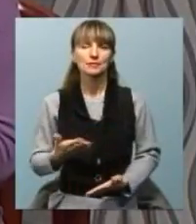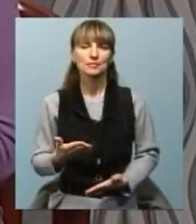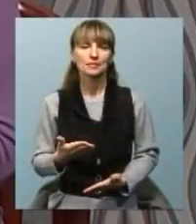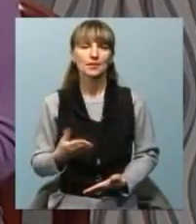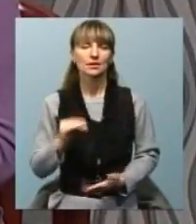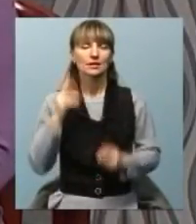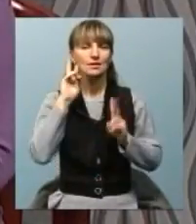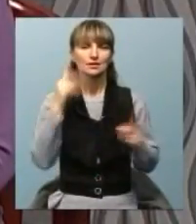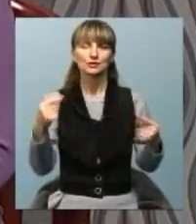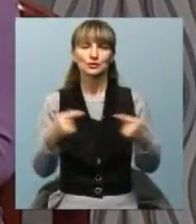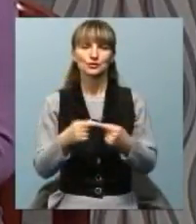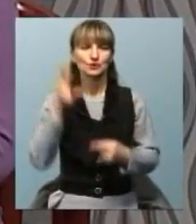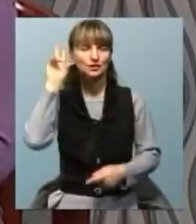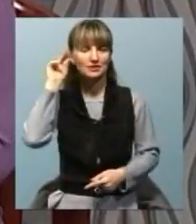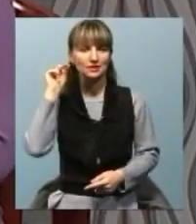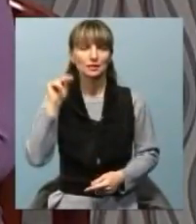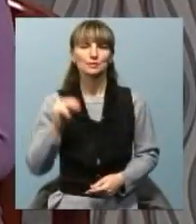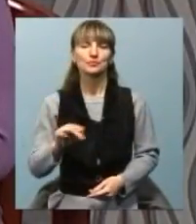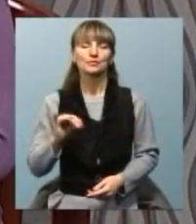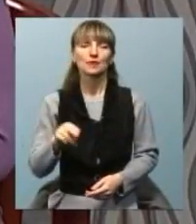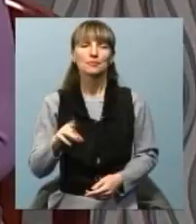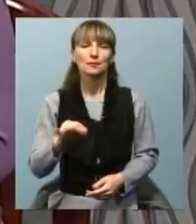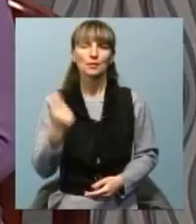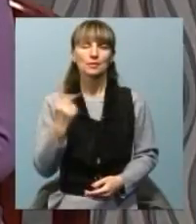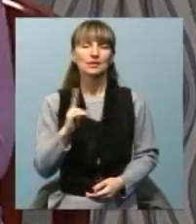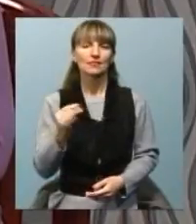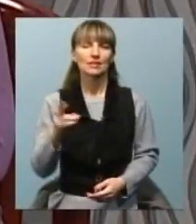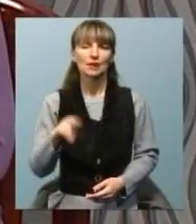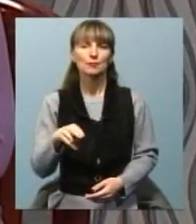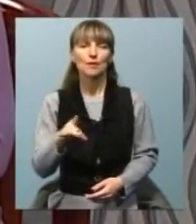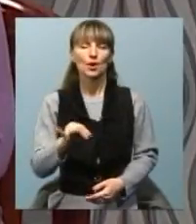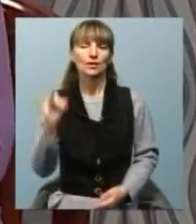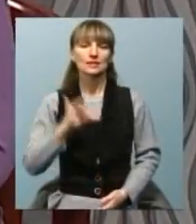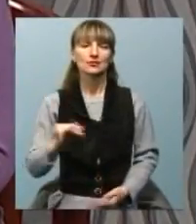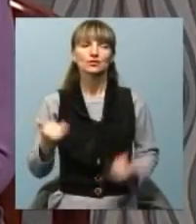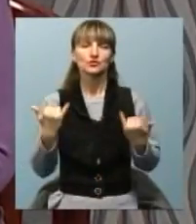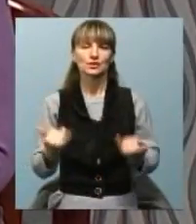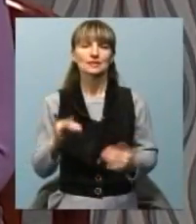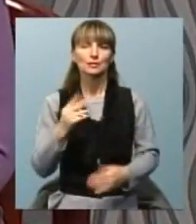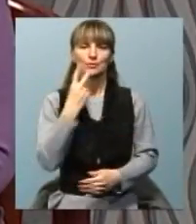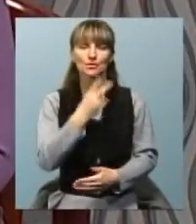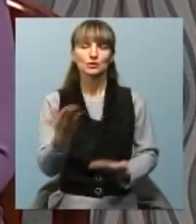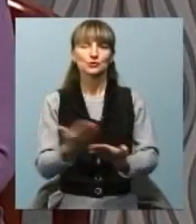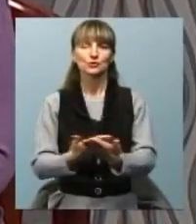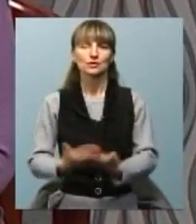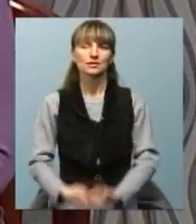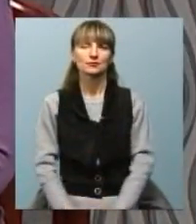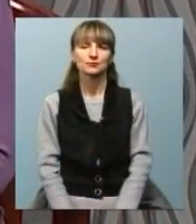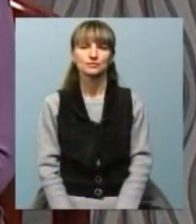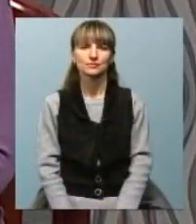і не знаємо точної дати. Ну, а власне про 1 квітня і про його історію зараз і подивимося сюжет.